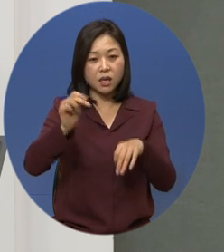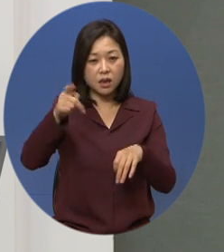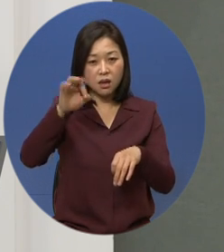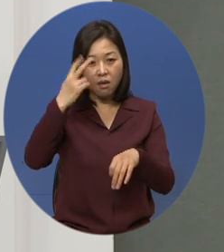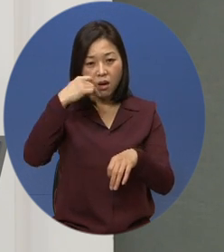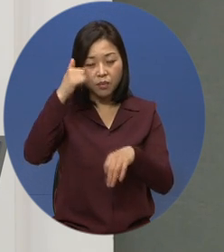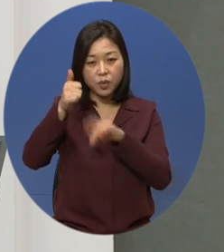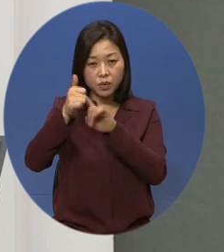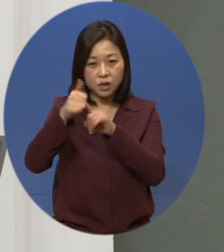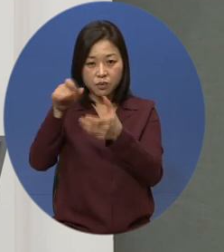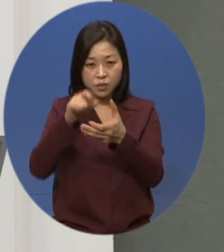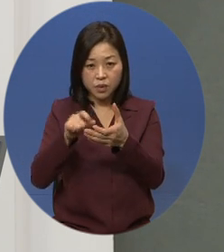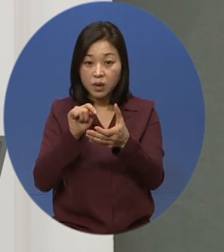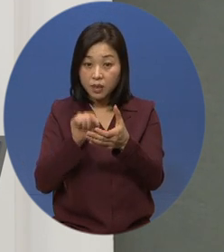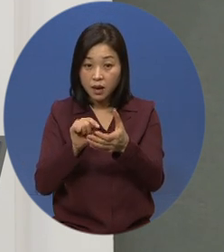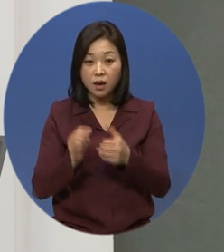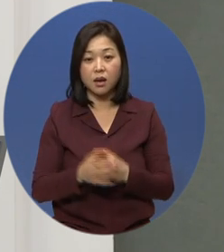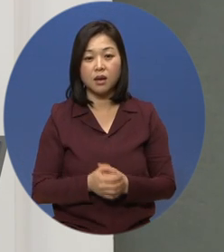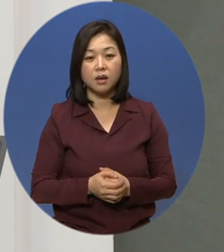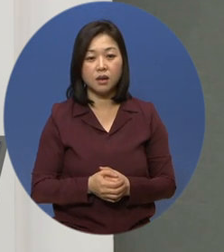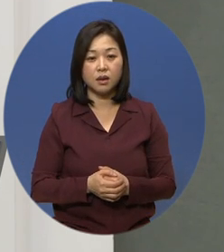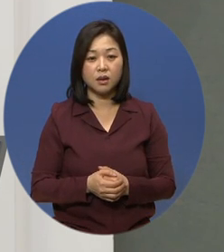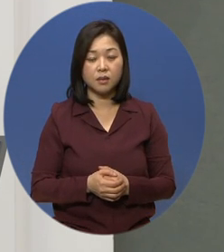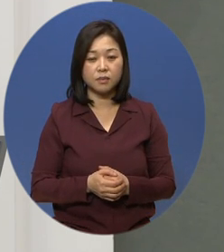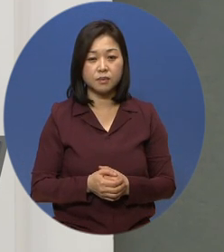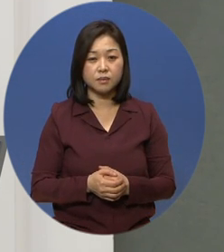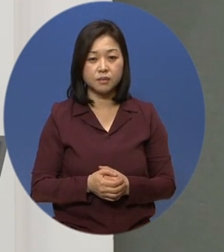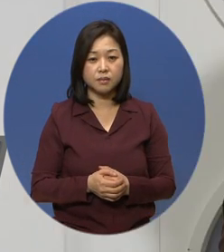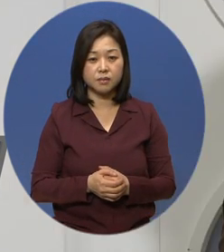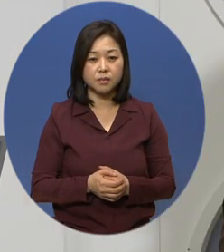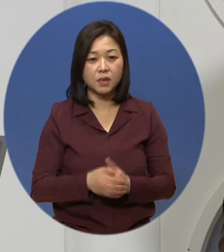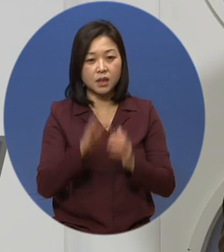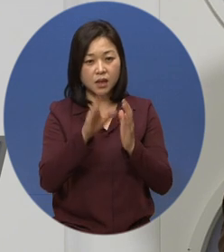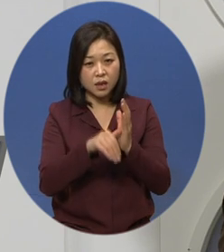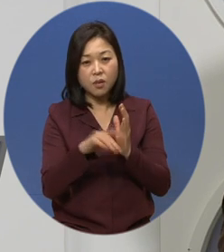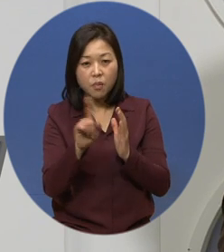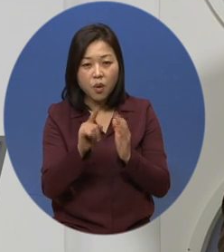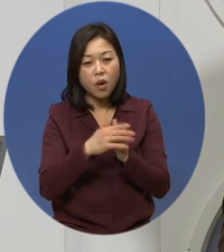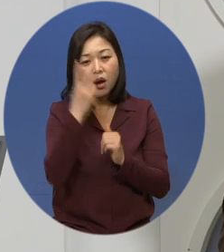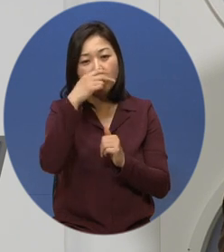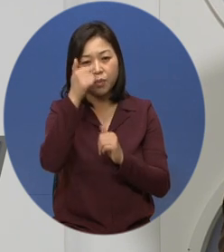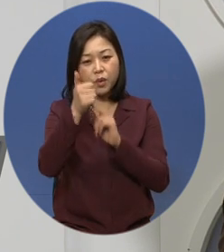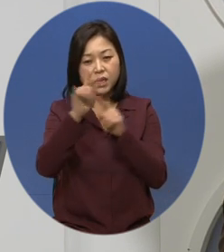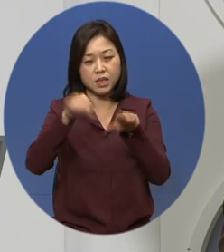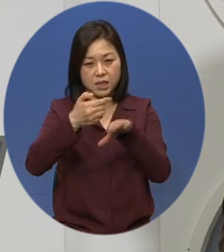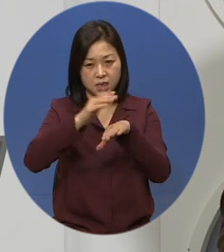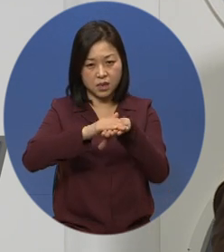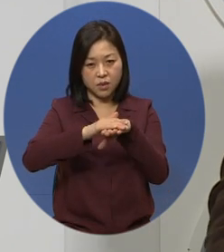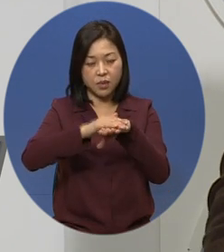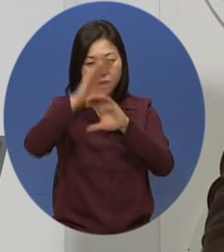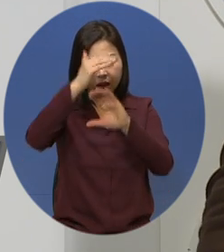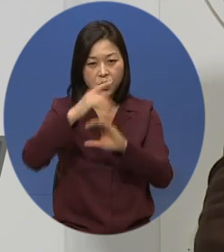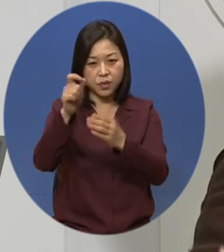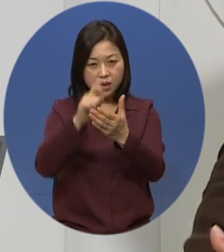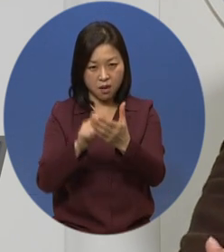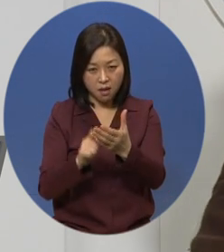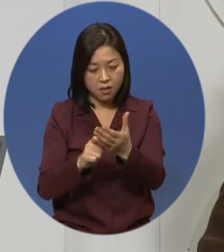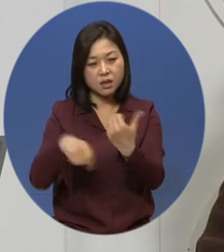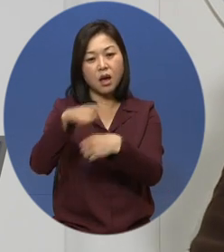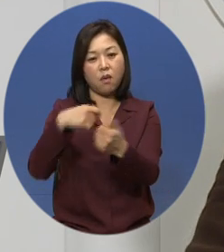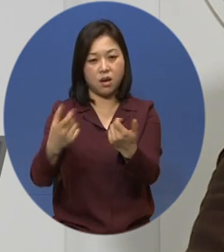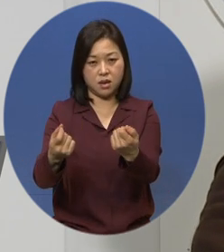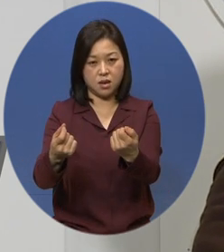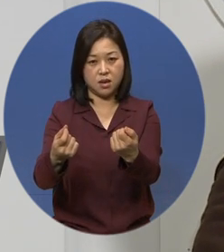고 거기에 제가 그 당시에는 타 감독이 직접 써야 되는 그런 상황이었기